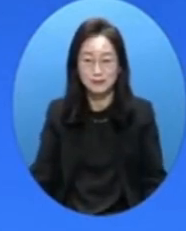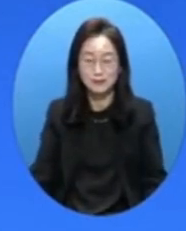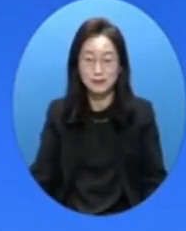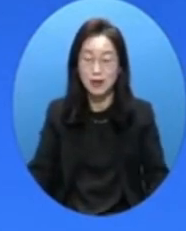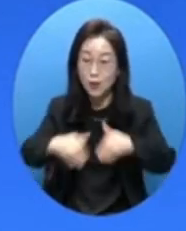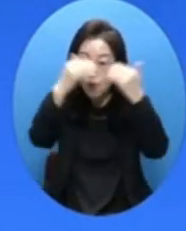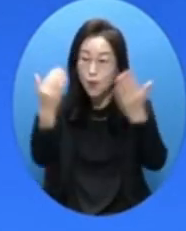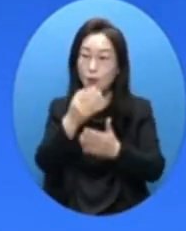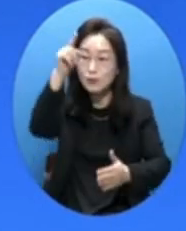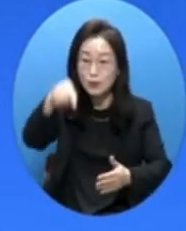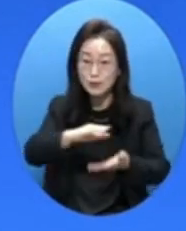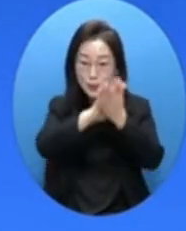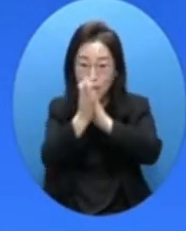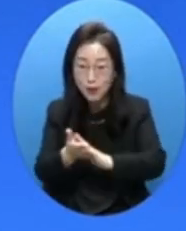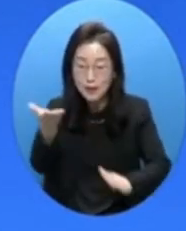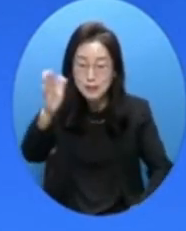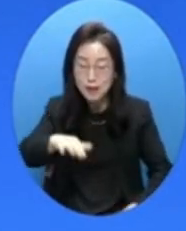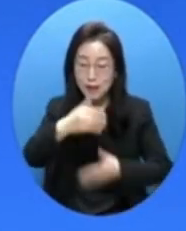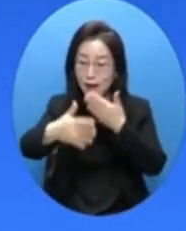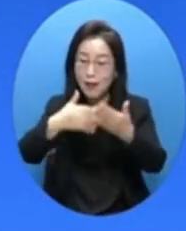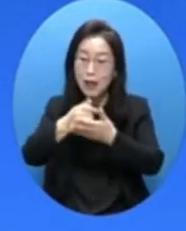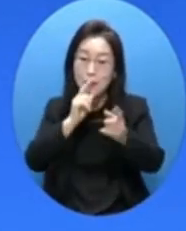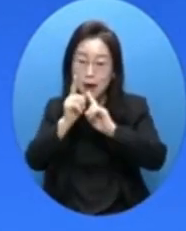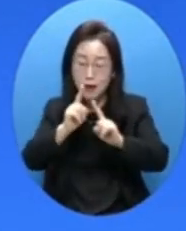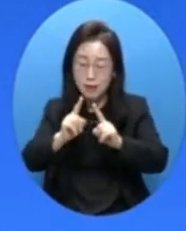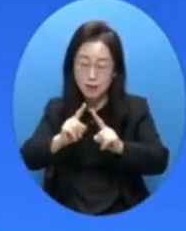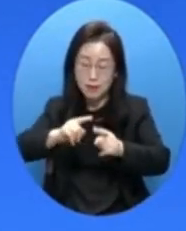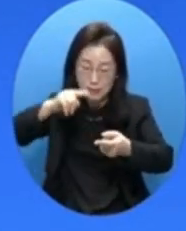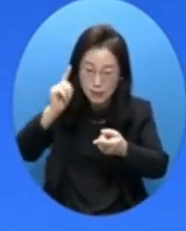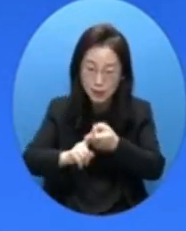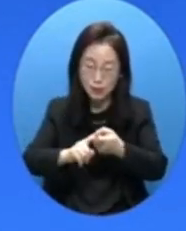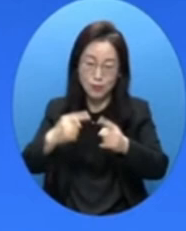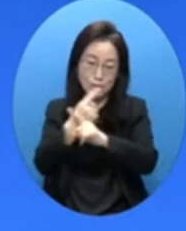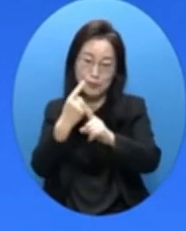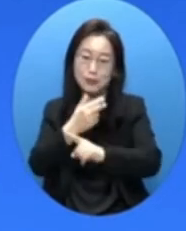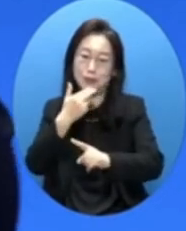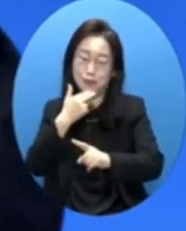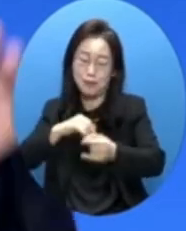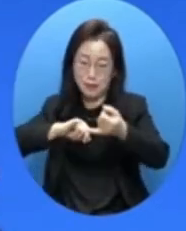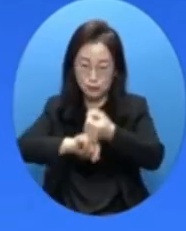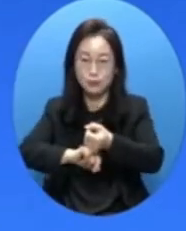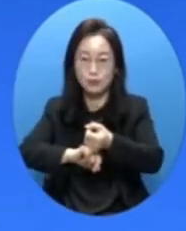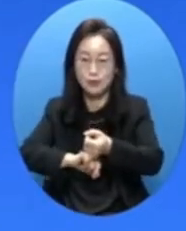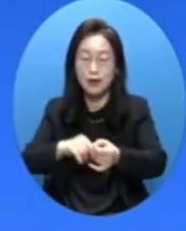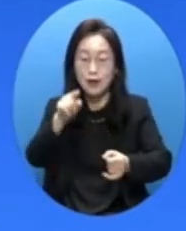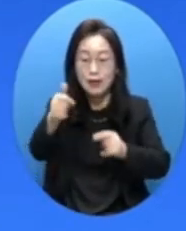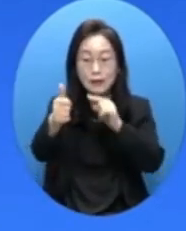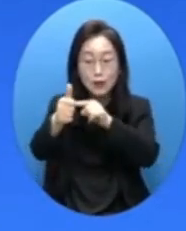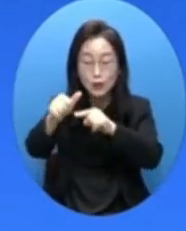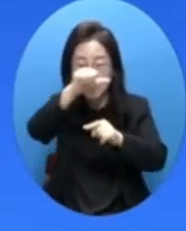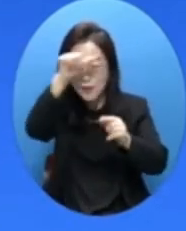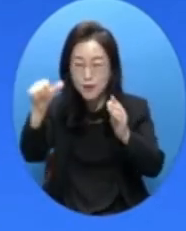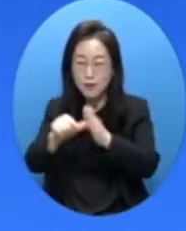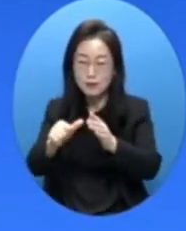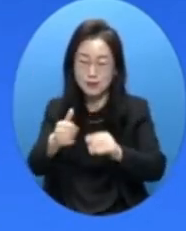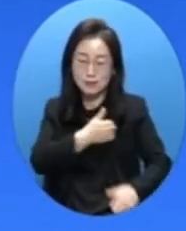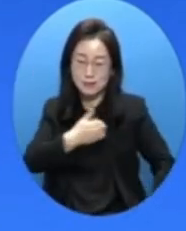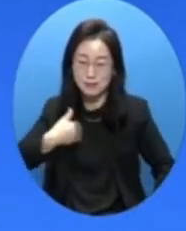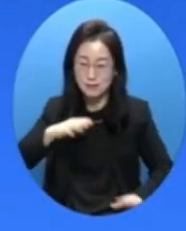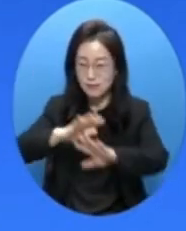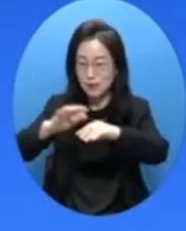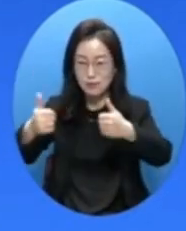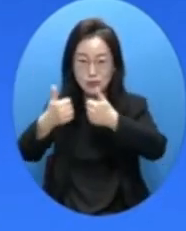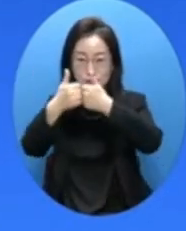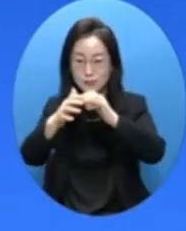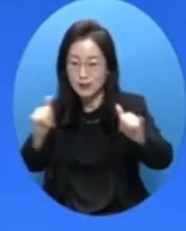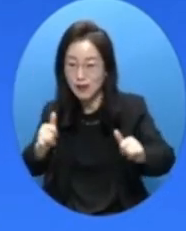온 천지를 변해도 일제미래 변치 않은 하나님의 약속의 말씀인 것입니다. 너의 평생에 너를 능히 대적할 자가